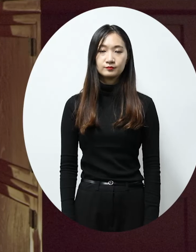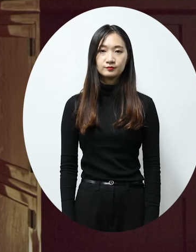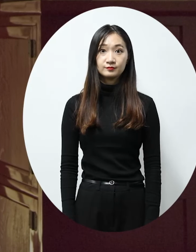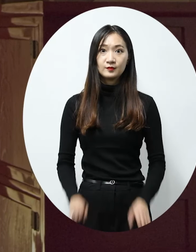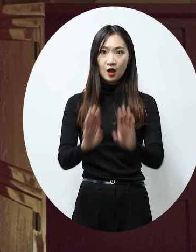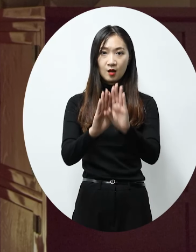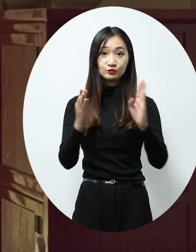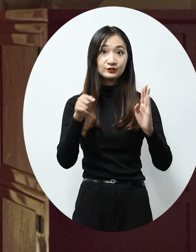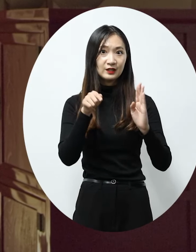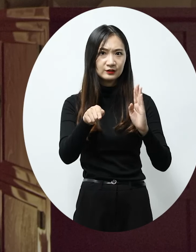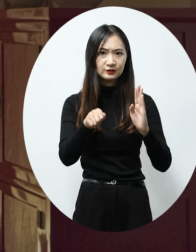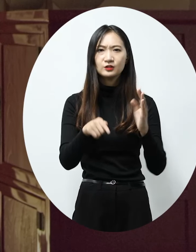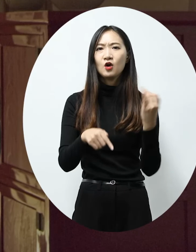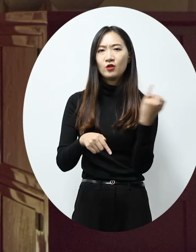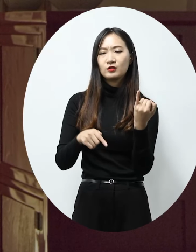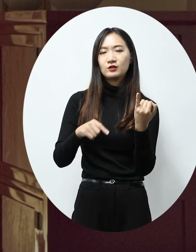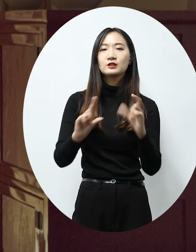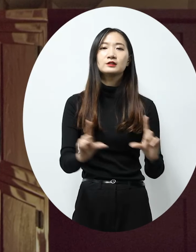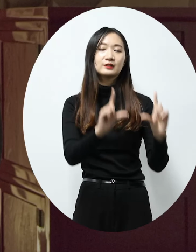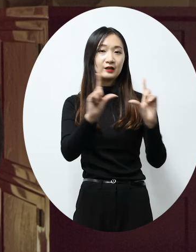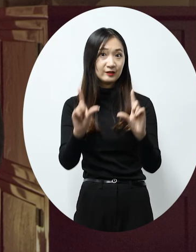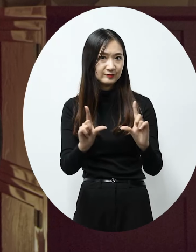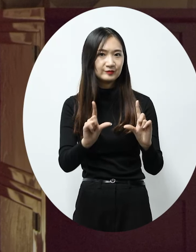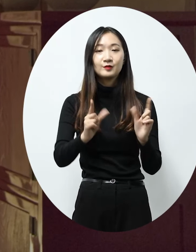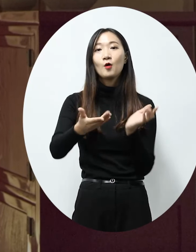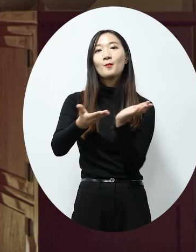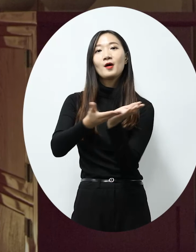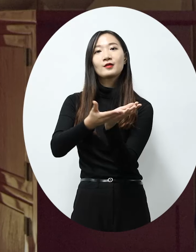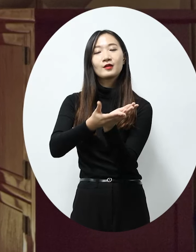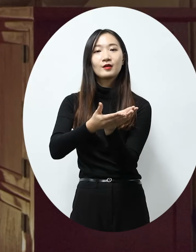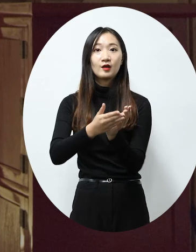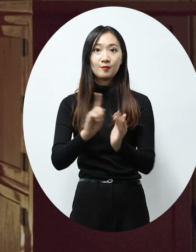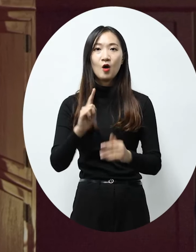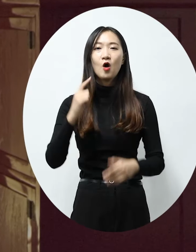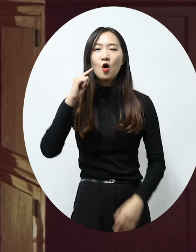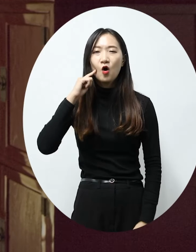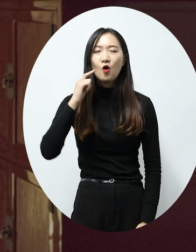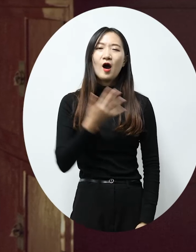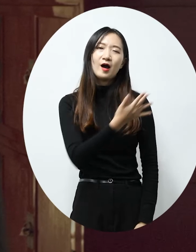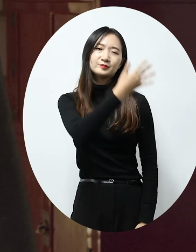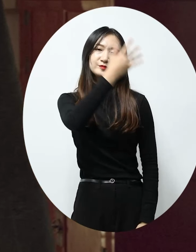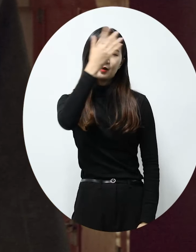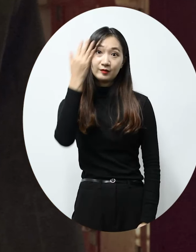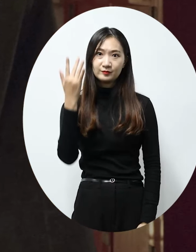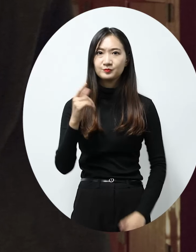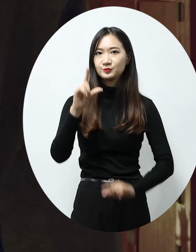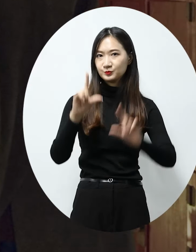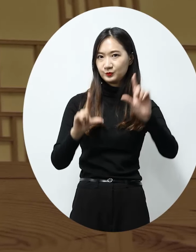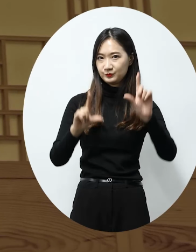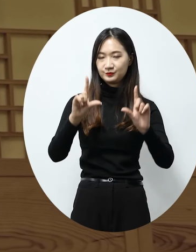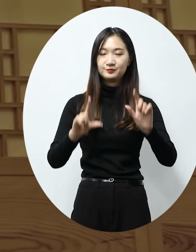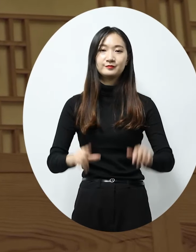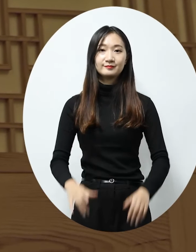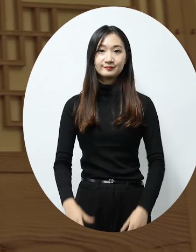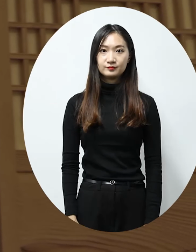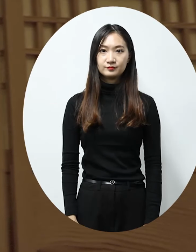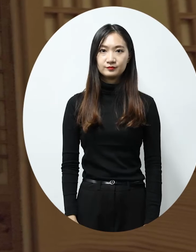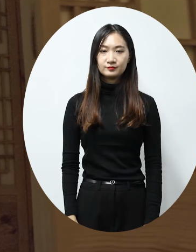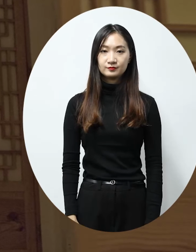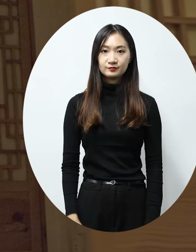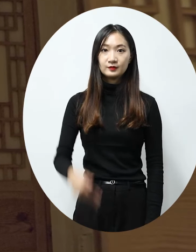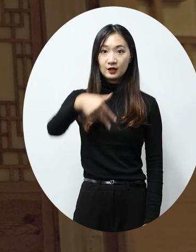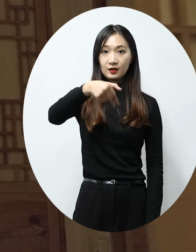안은 국녀들이 사용하던 곳이니만큼 더욱 아름다운 자태를 갖추고 있지요